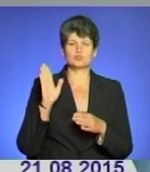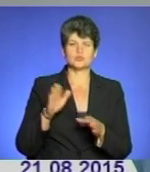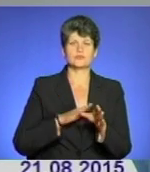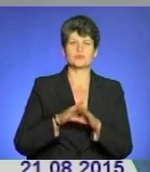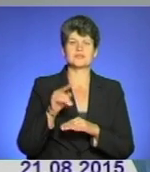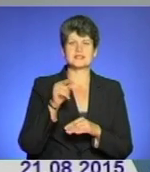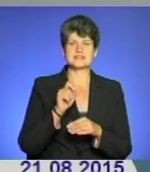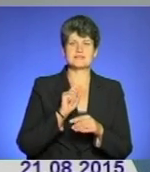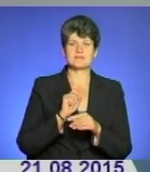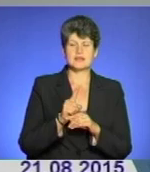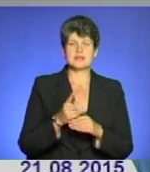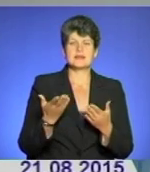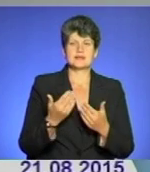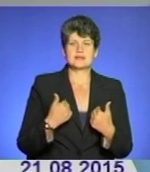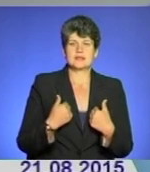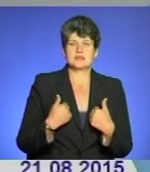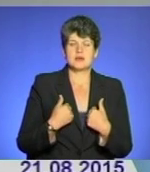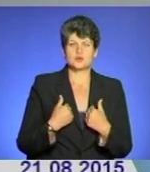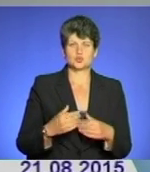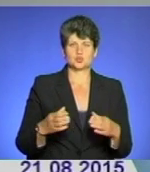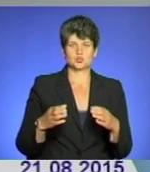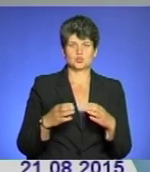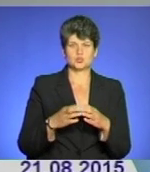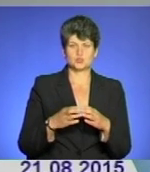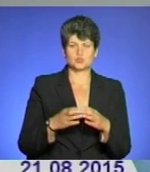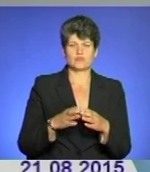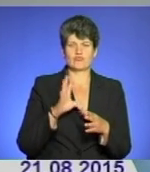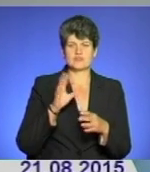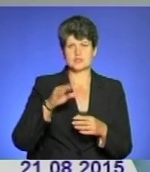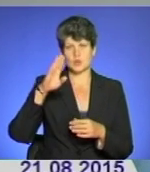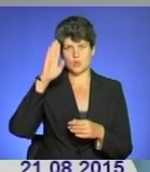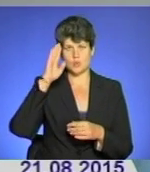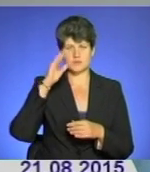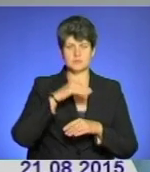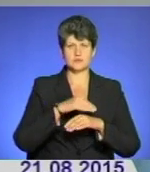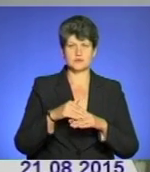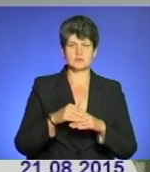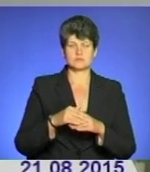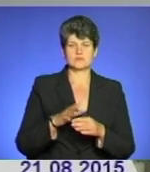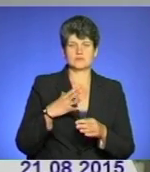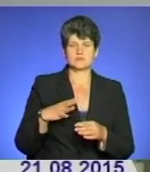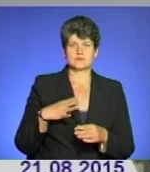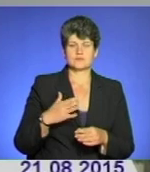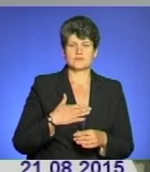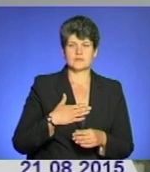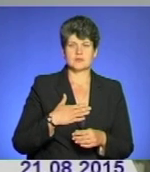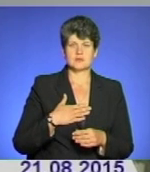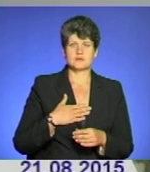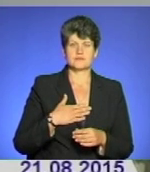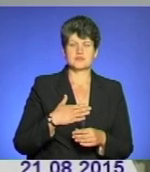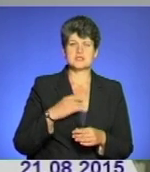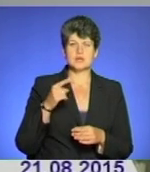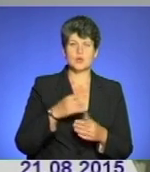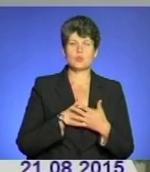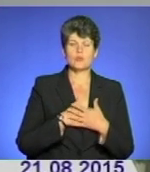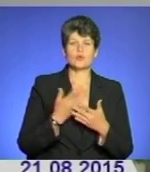ті завдання, котрі на нашу групу всі хлопці на передовій розраховують. З тією любов'ю, з якою